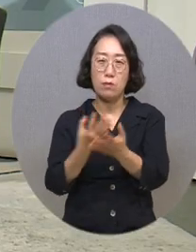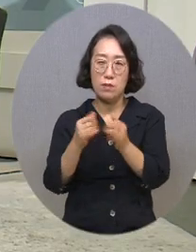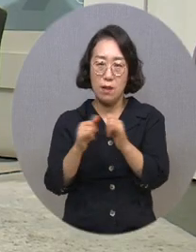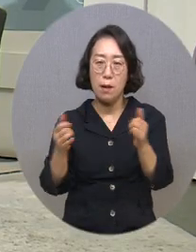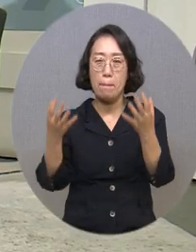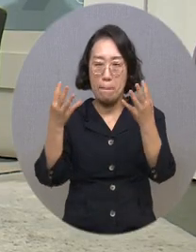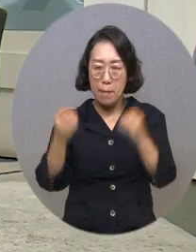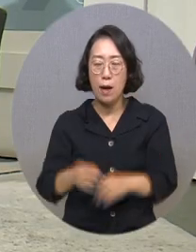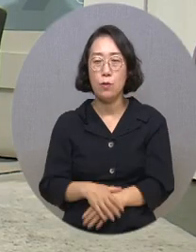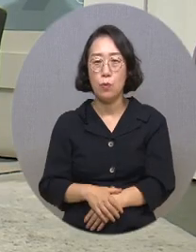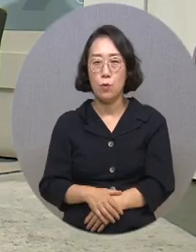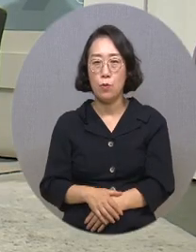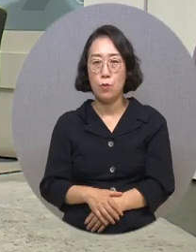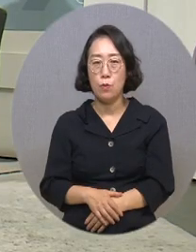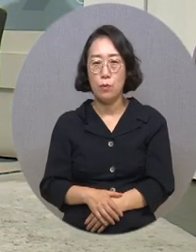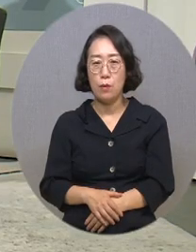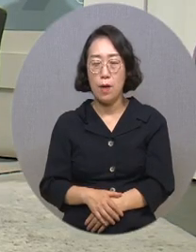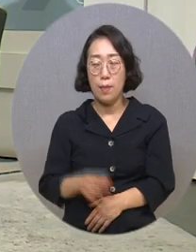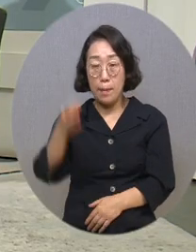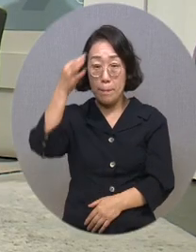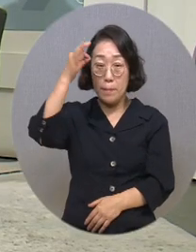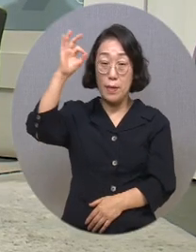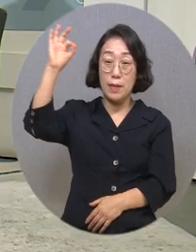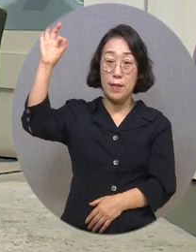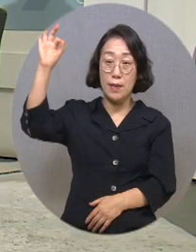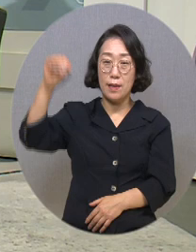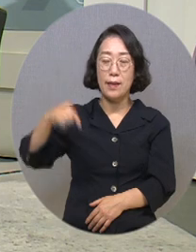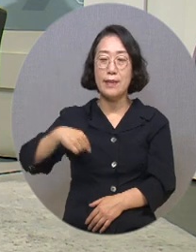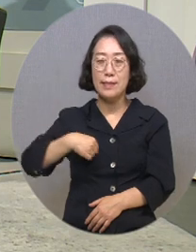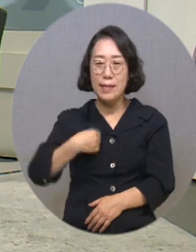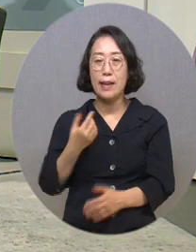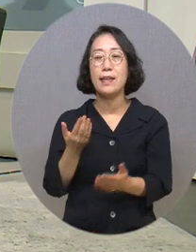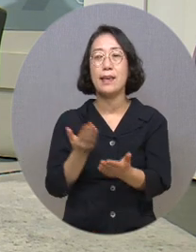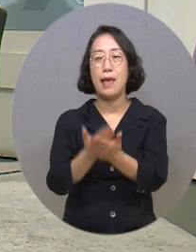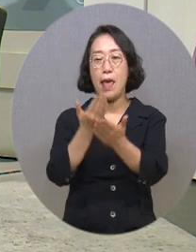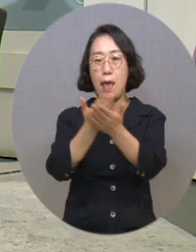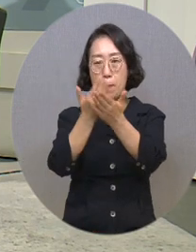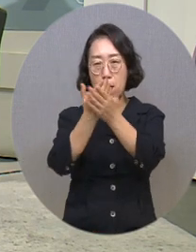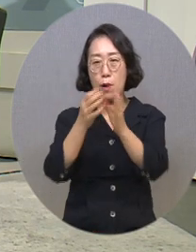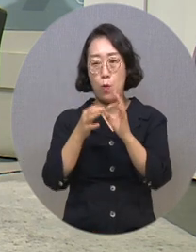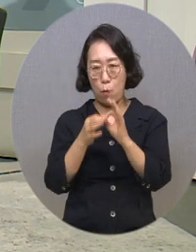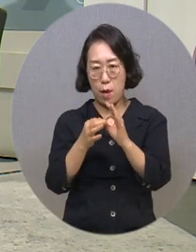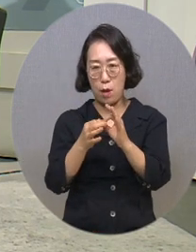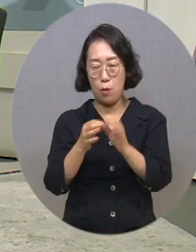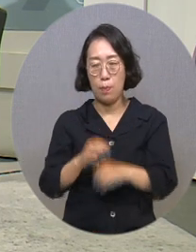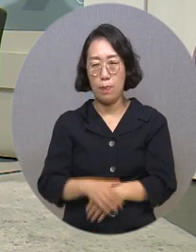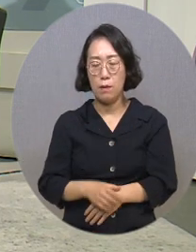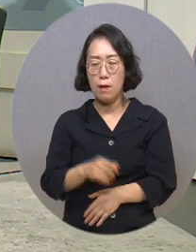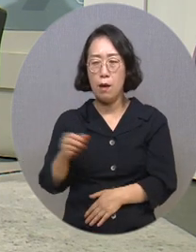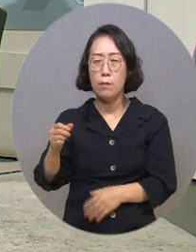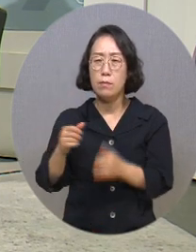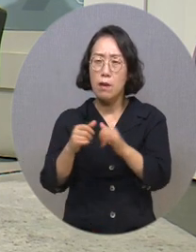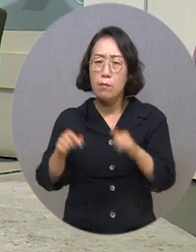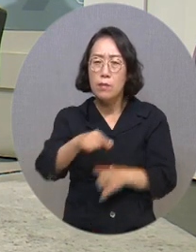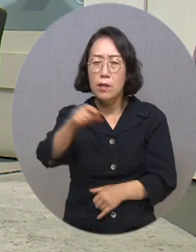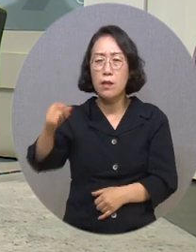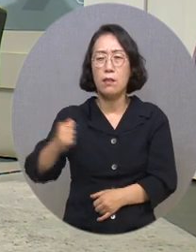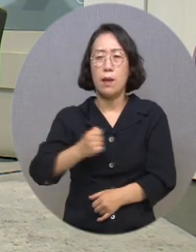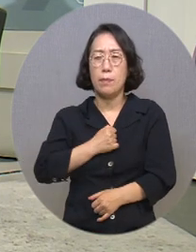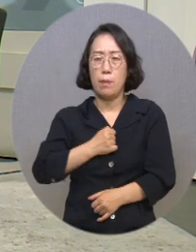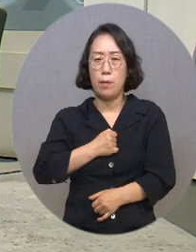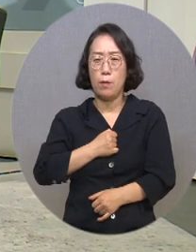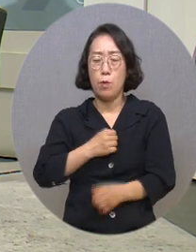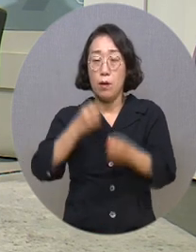많거든요. 그래서 하나 떠오른 게 자기 개발 시장인데요. 사람들이 답답하잖아요. 근데 뭔가를